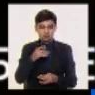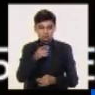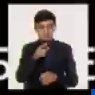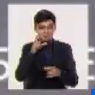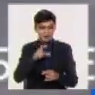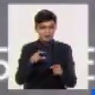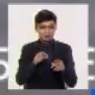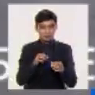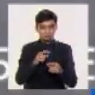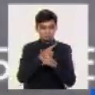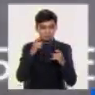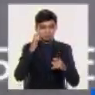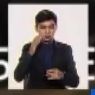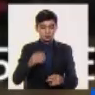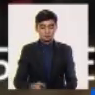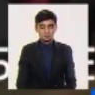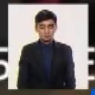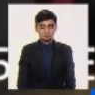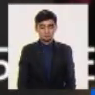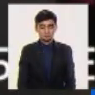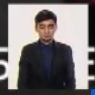фигурантам этого громкого дела.